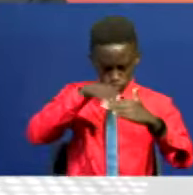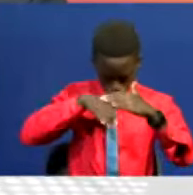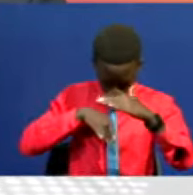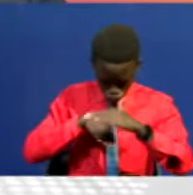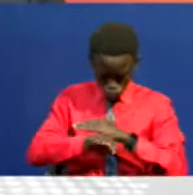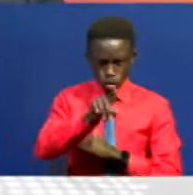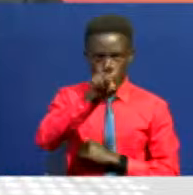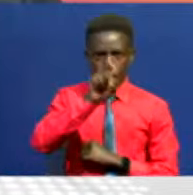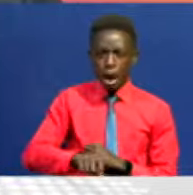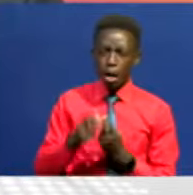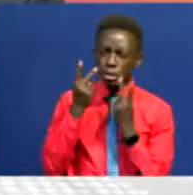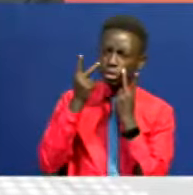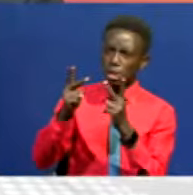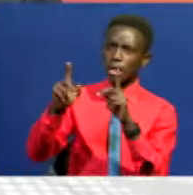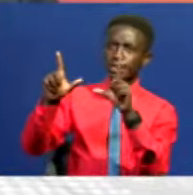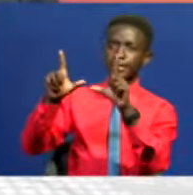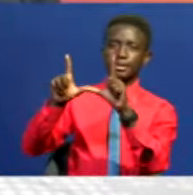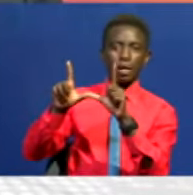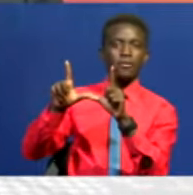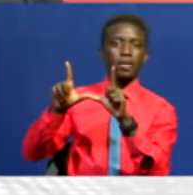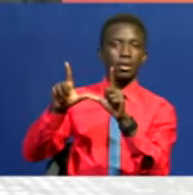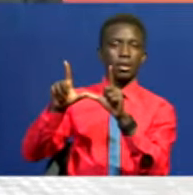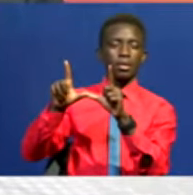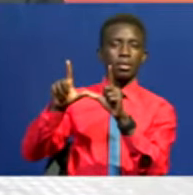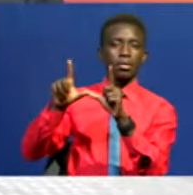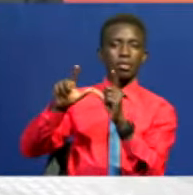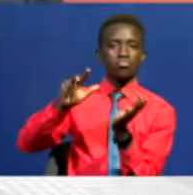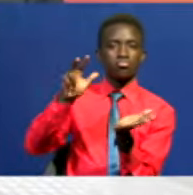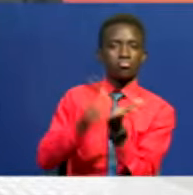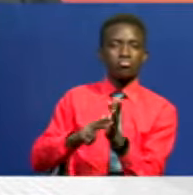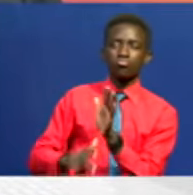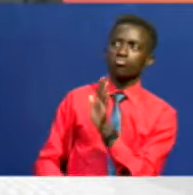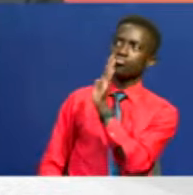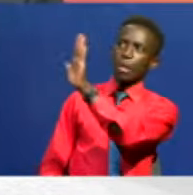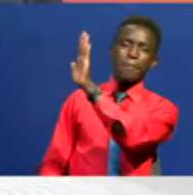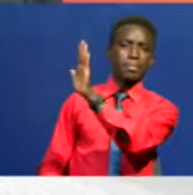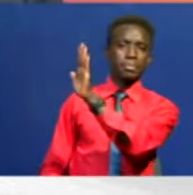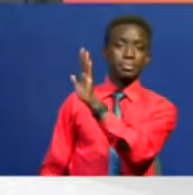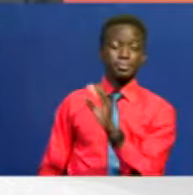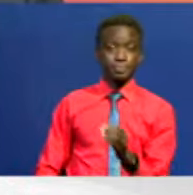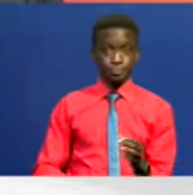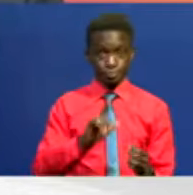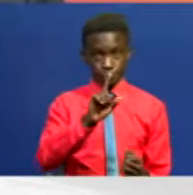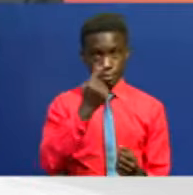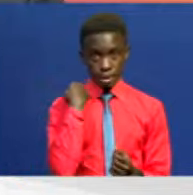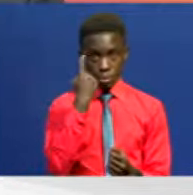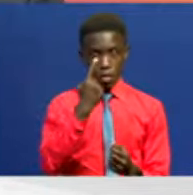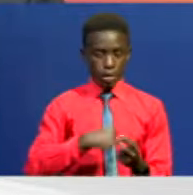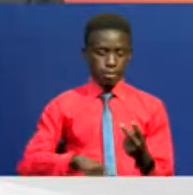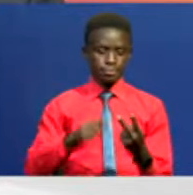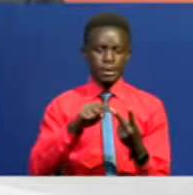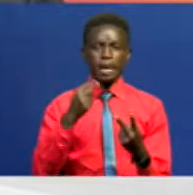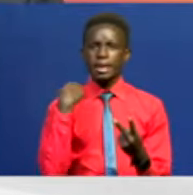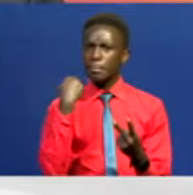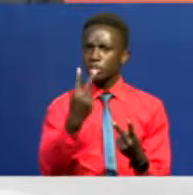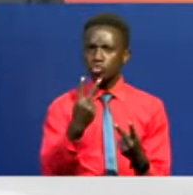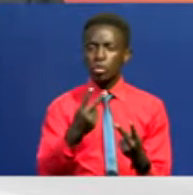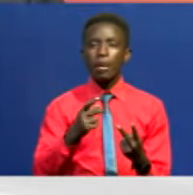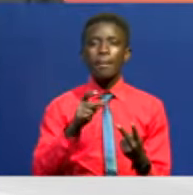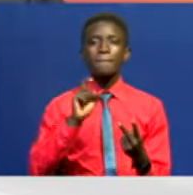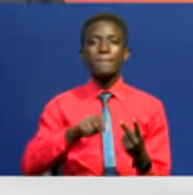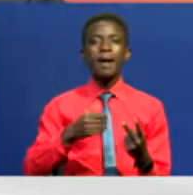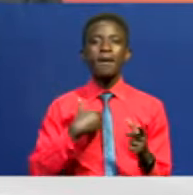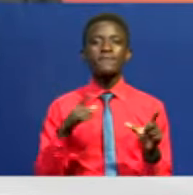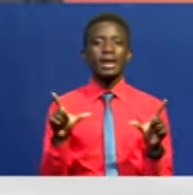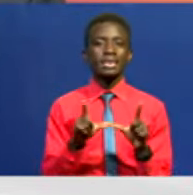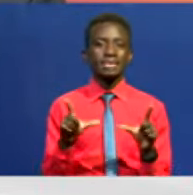upate chuo certificate ya TVETA. Hiyo ni ya kwanza. Ya pili pia kuna license. Chuo kikubaliwi kuweza